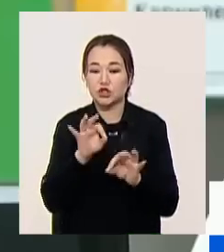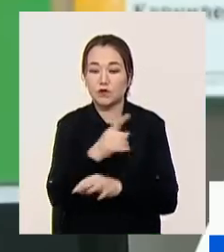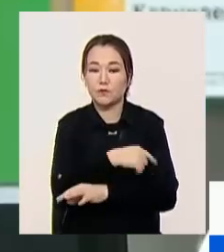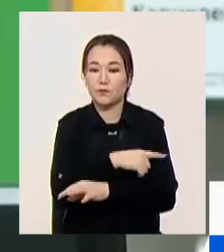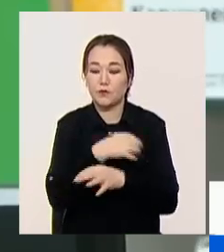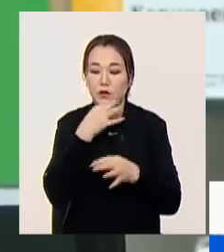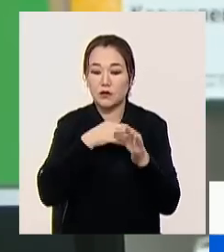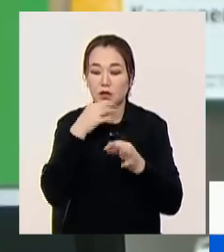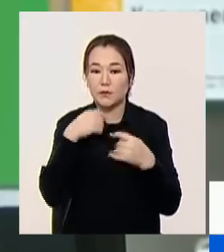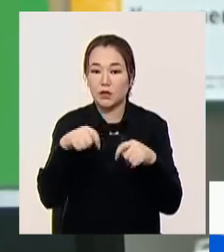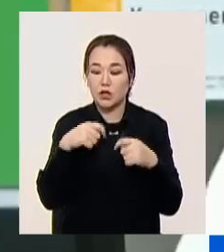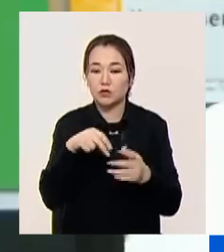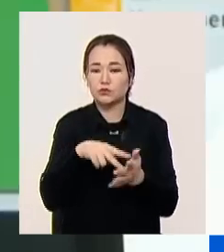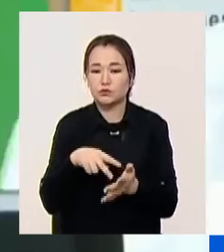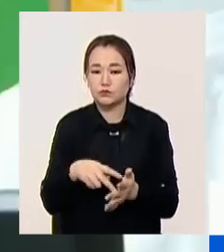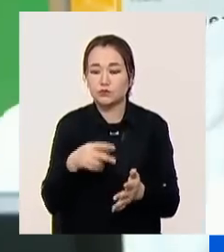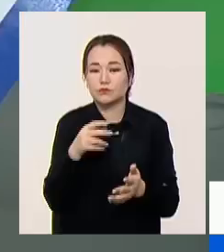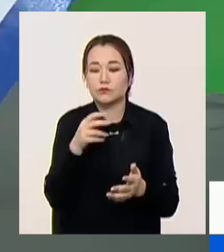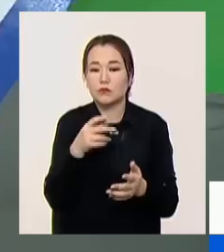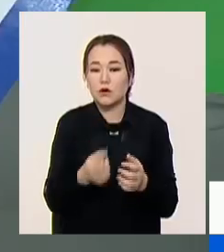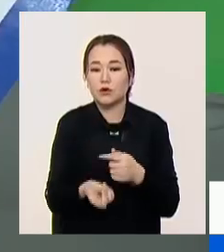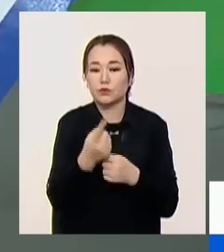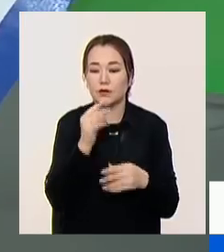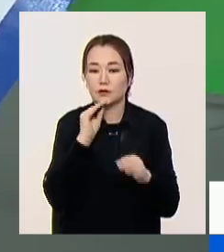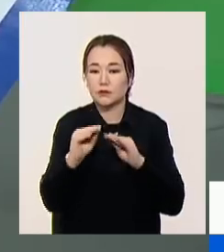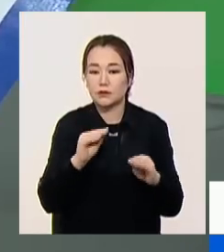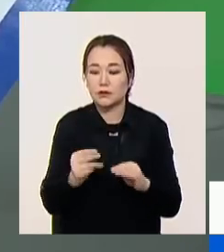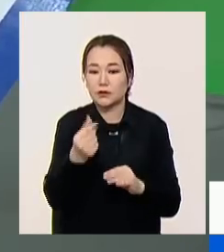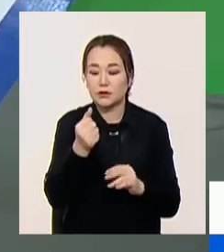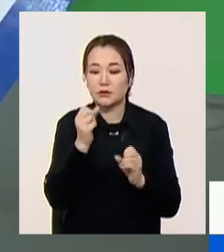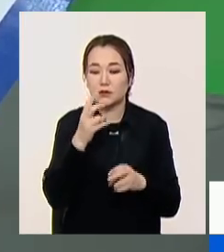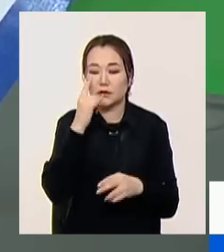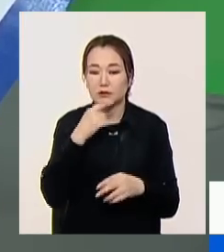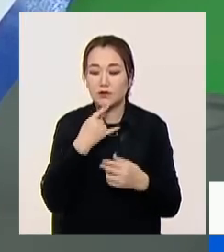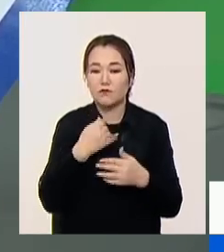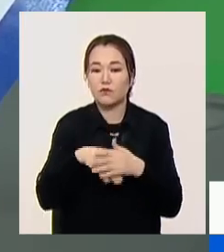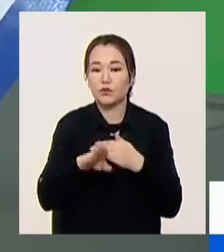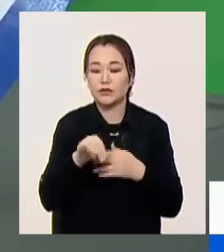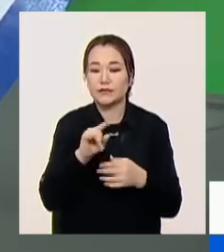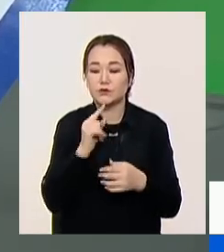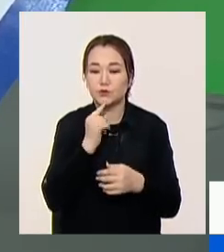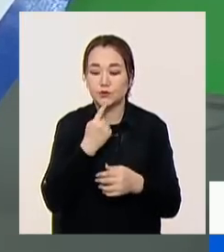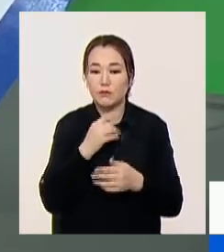чего складывается стоимость лекарств для потребителей? И как казахстанцы выходят из затруднительного положения?